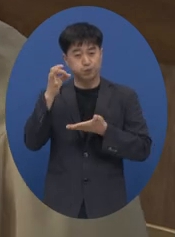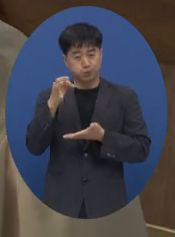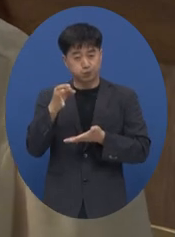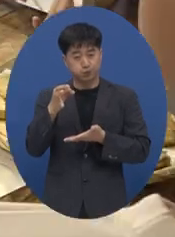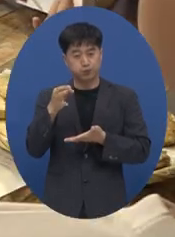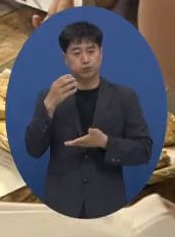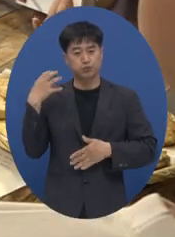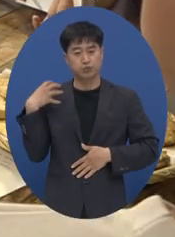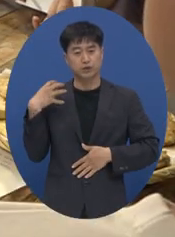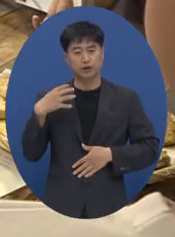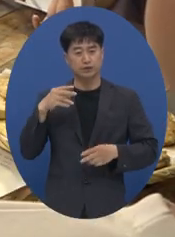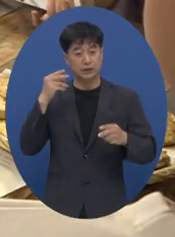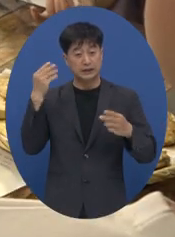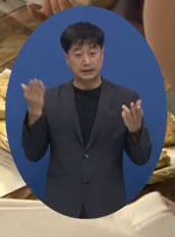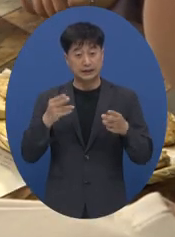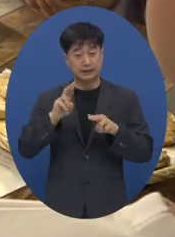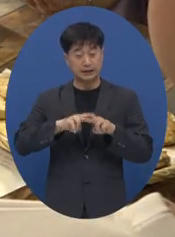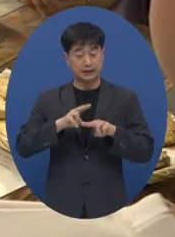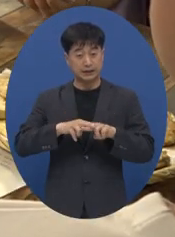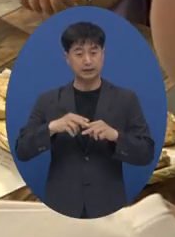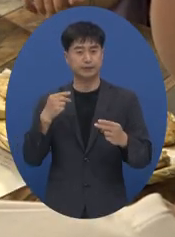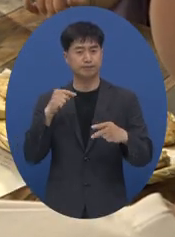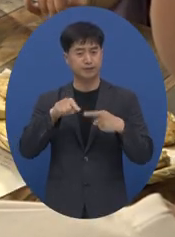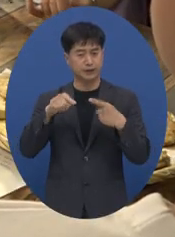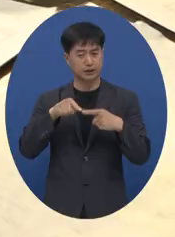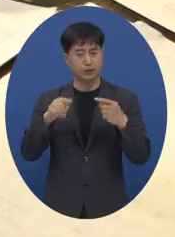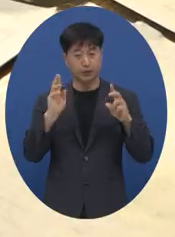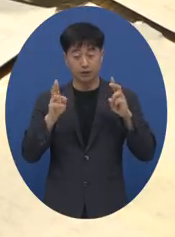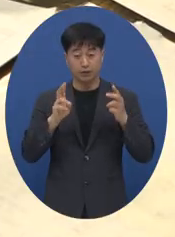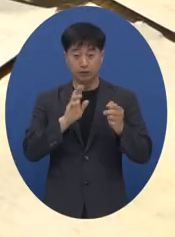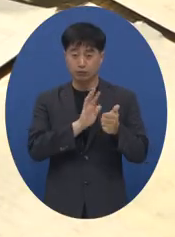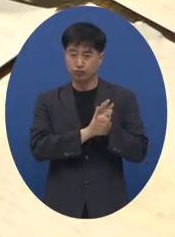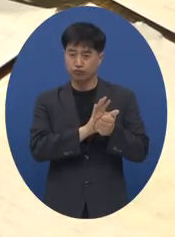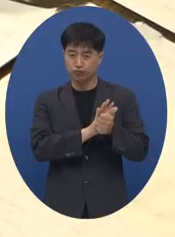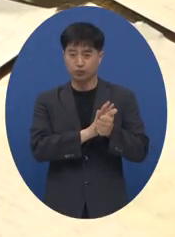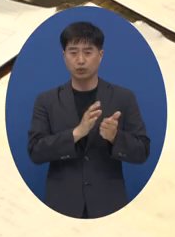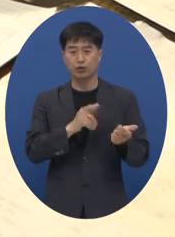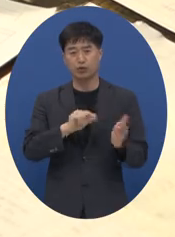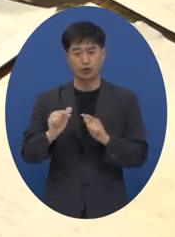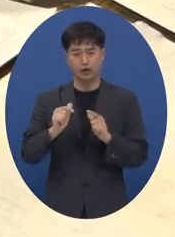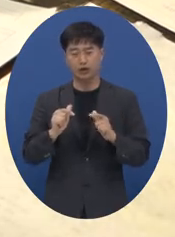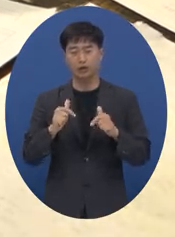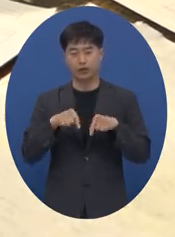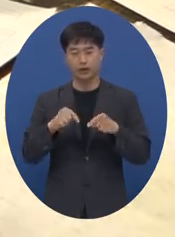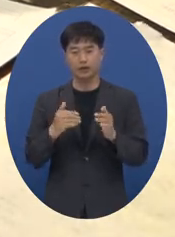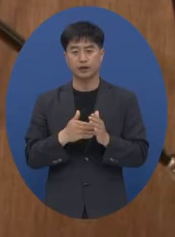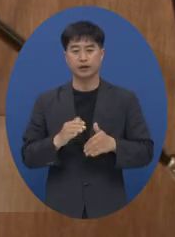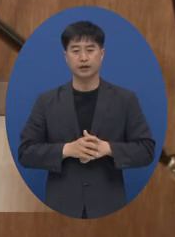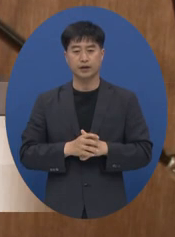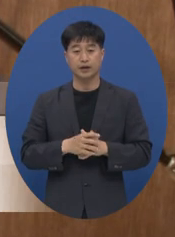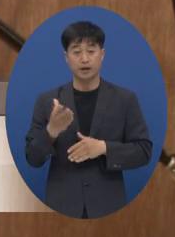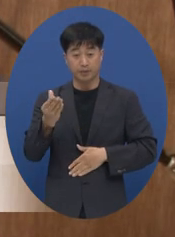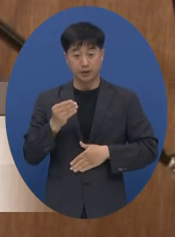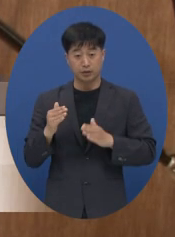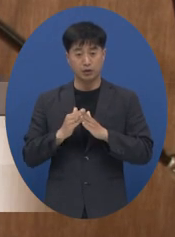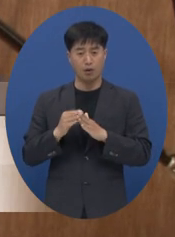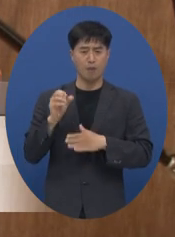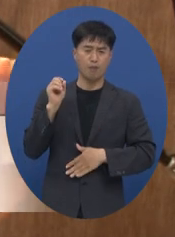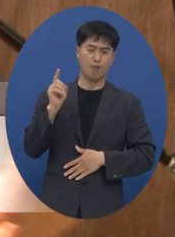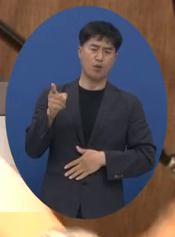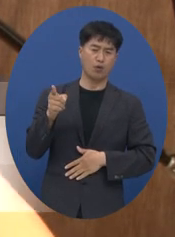다른 일자리 미스매치, 청년 창업 지원, 내 집 장만 방안 등을 함께 논의했습니다. 임대주택은